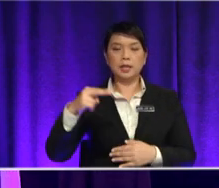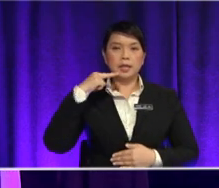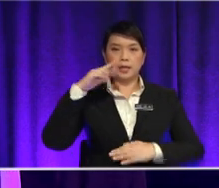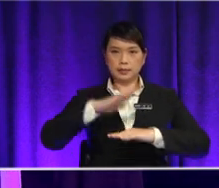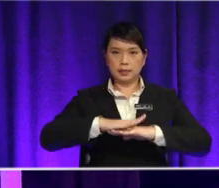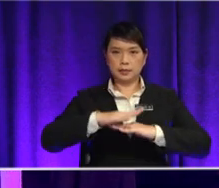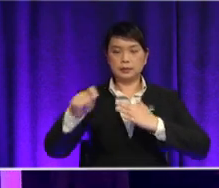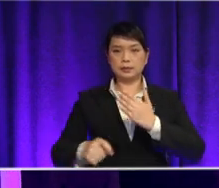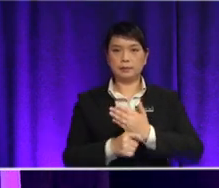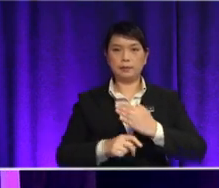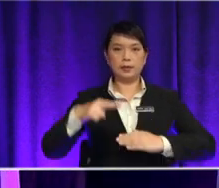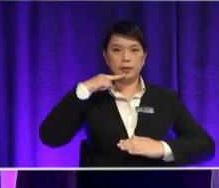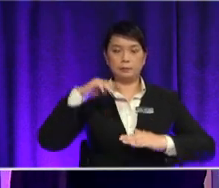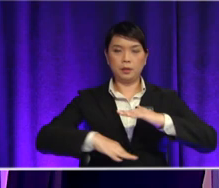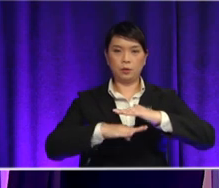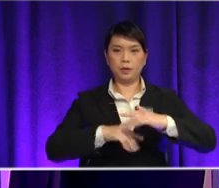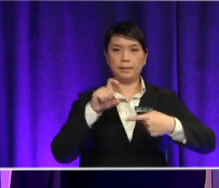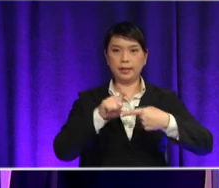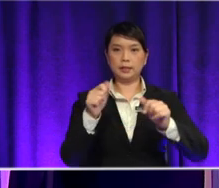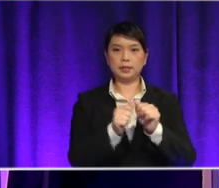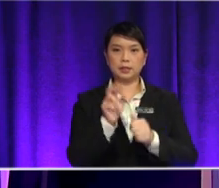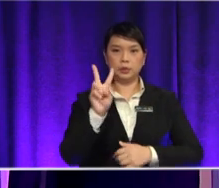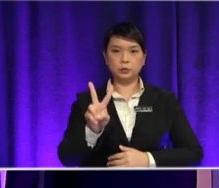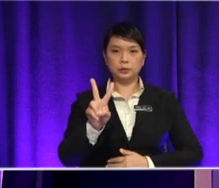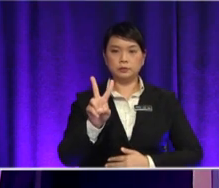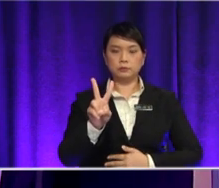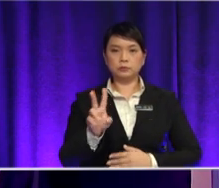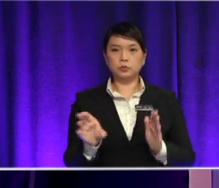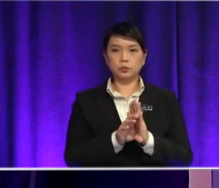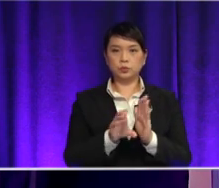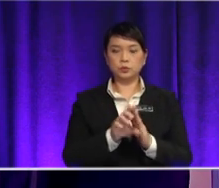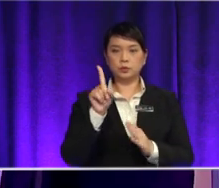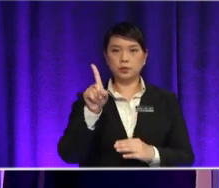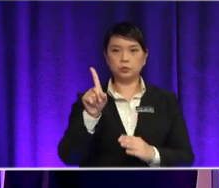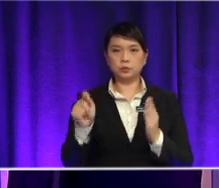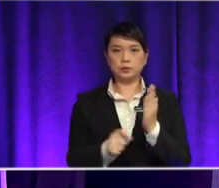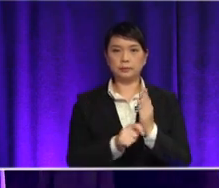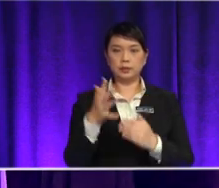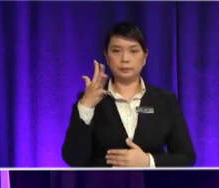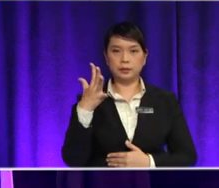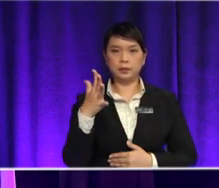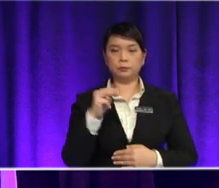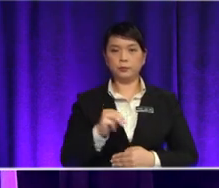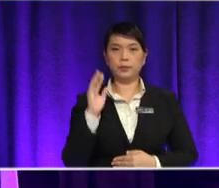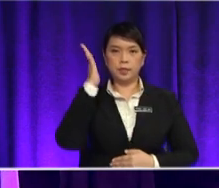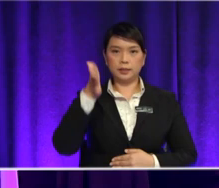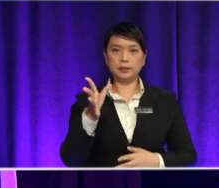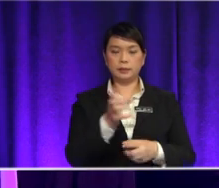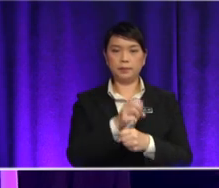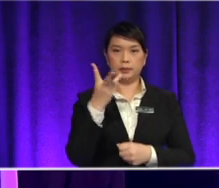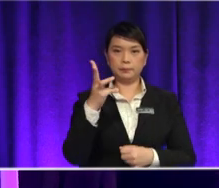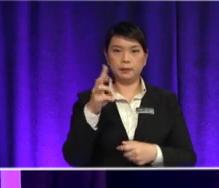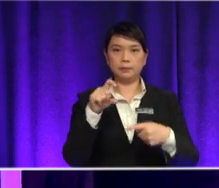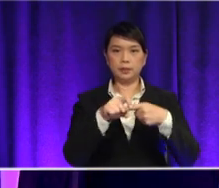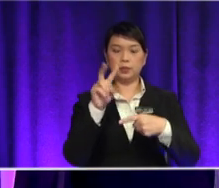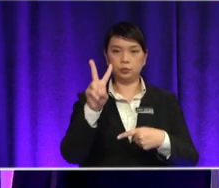bawah bahagi dengan 2. Contoh, 1 tambah 15, murid akan dapat 16. Baik. Bahagi dengan